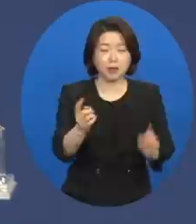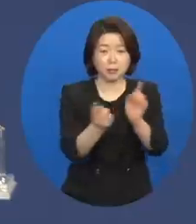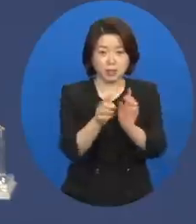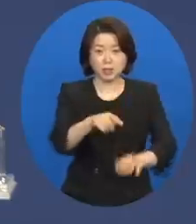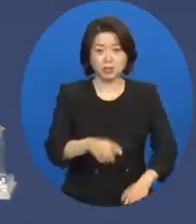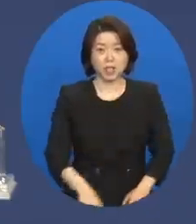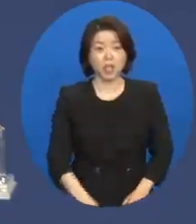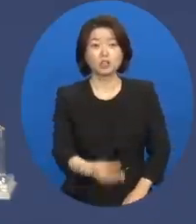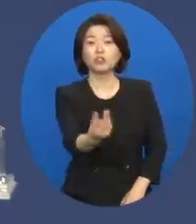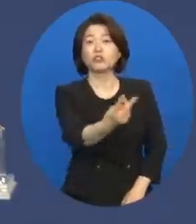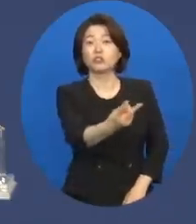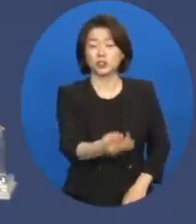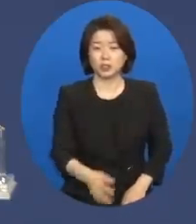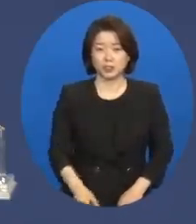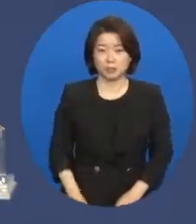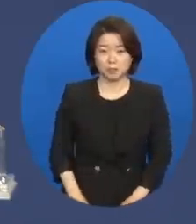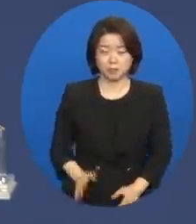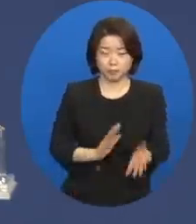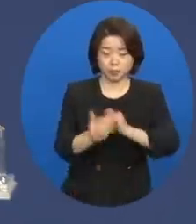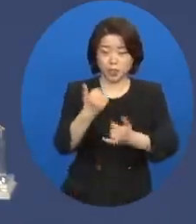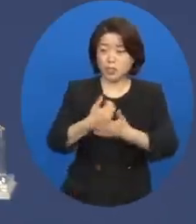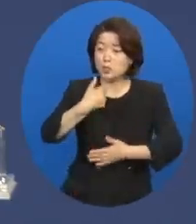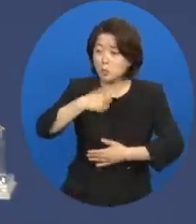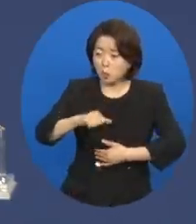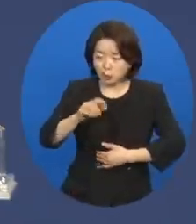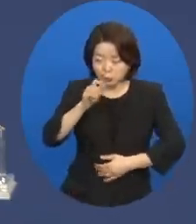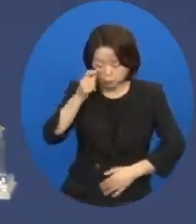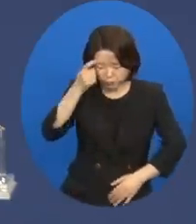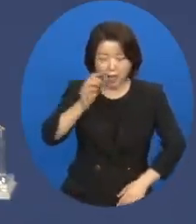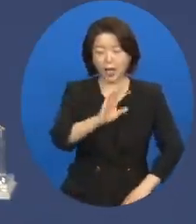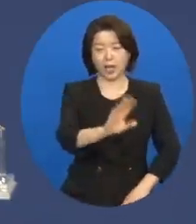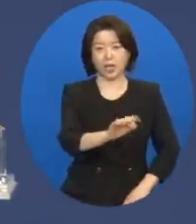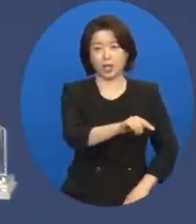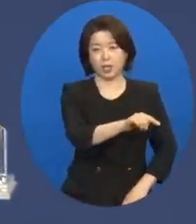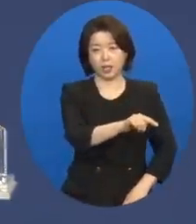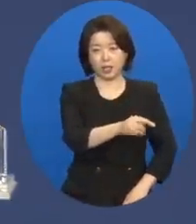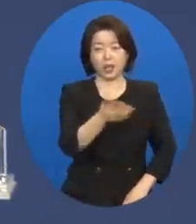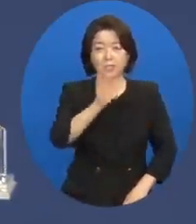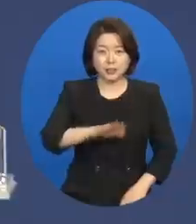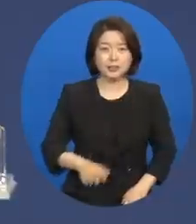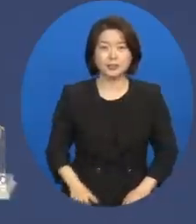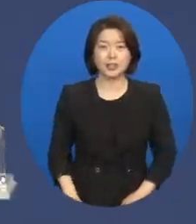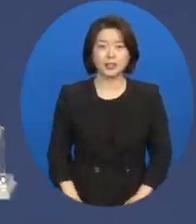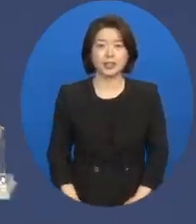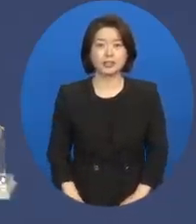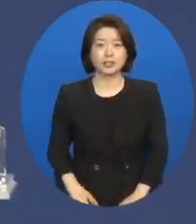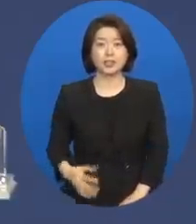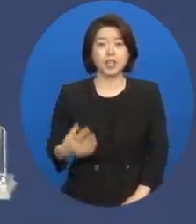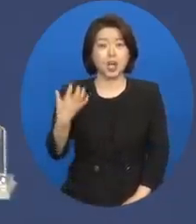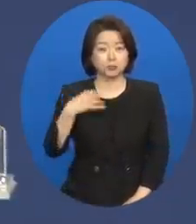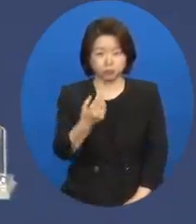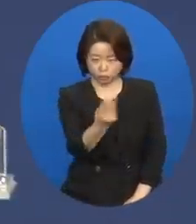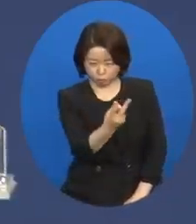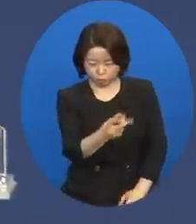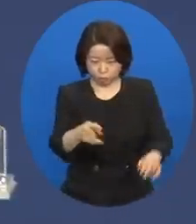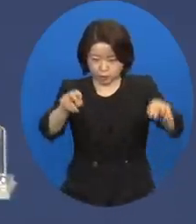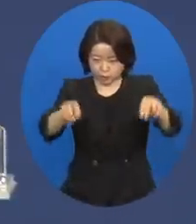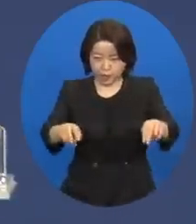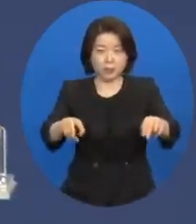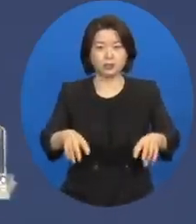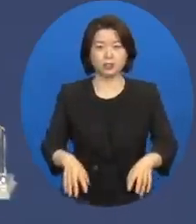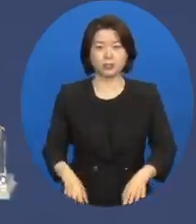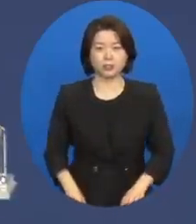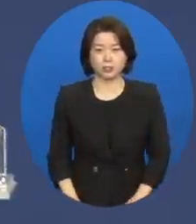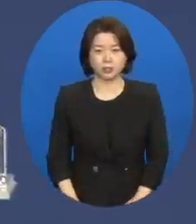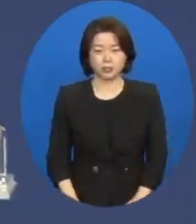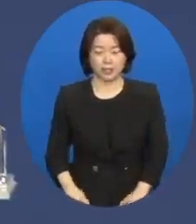둘이서 예수님을 5분도 묵상해본 적이 없어 평생에. 근데 진짜 부담스럽게 생긴 둘이 앉아가지고